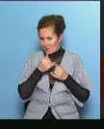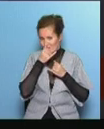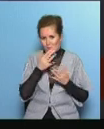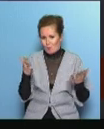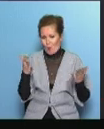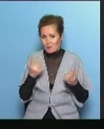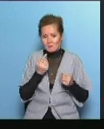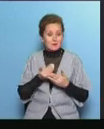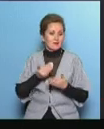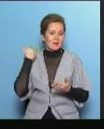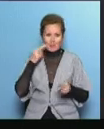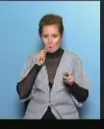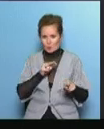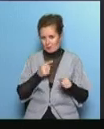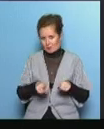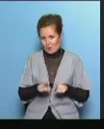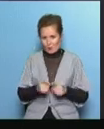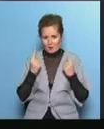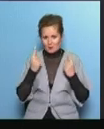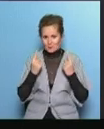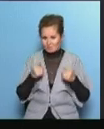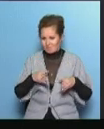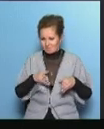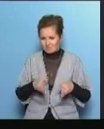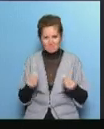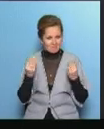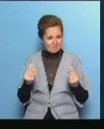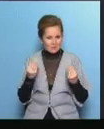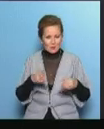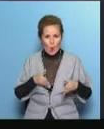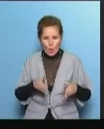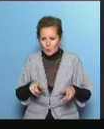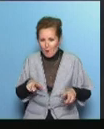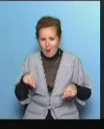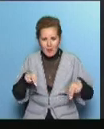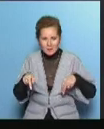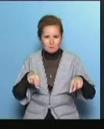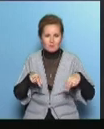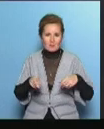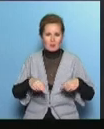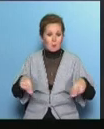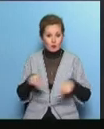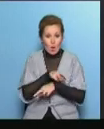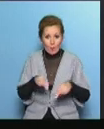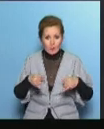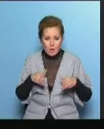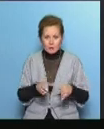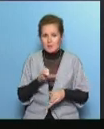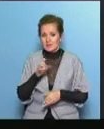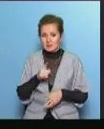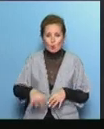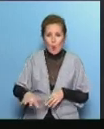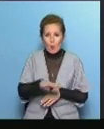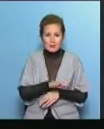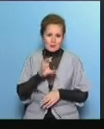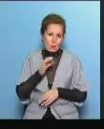этого наблюдать такую роскошную дорожную сеть, такие тротуары, пешеходные дорожки. То есть зону социального комфорта